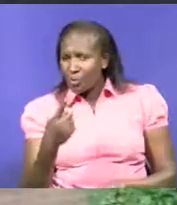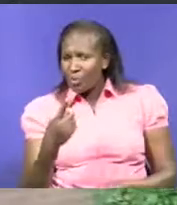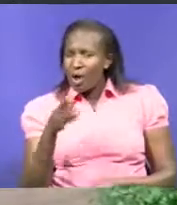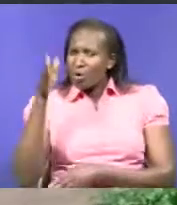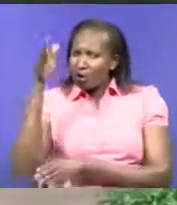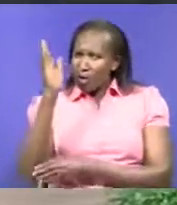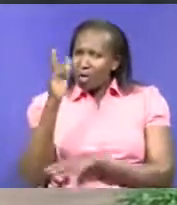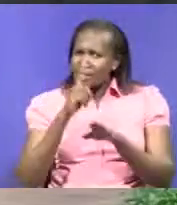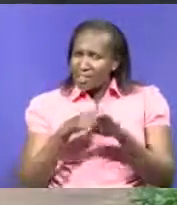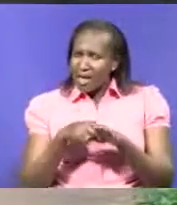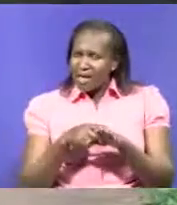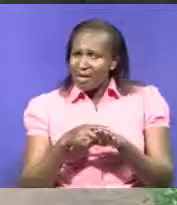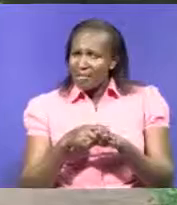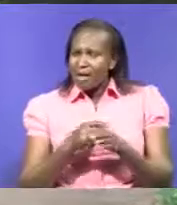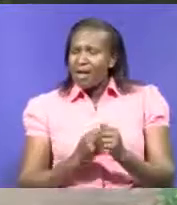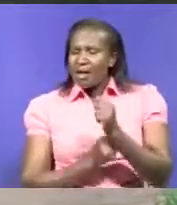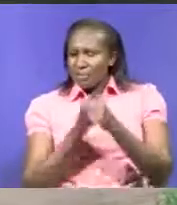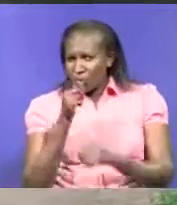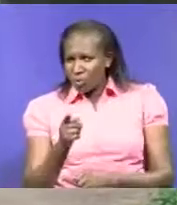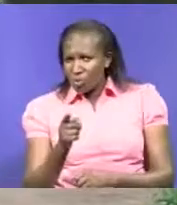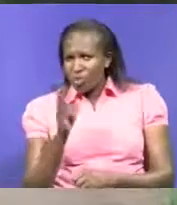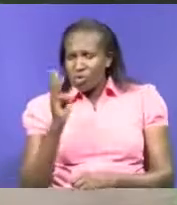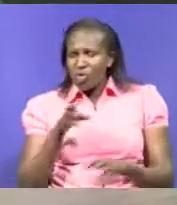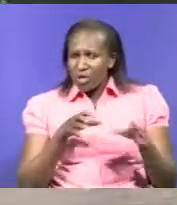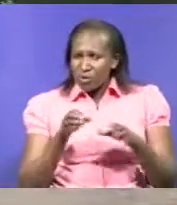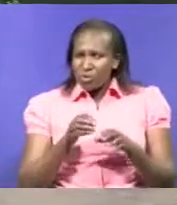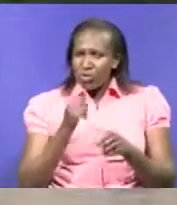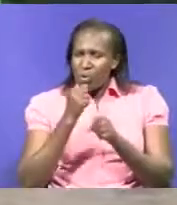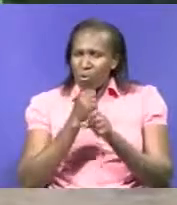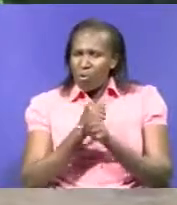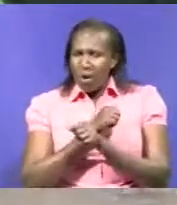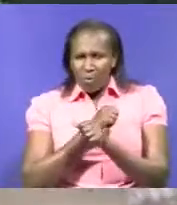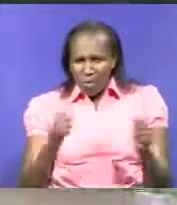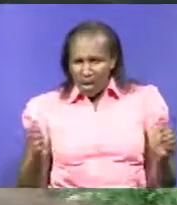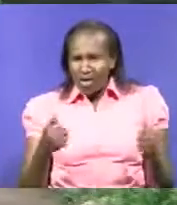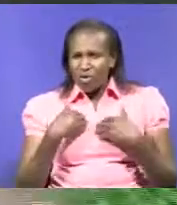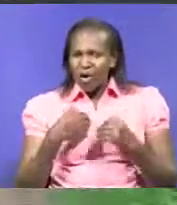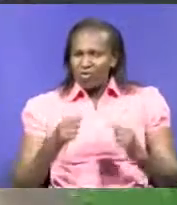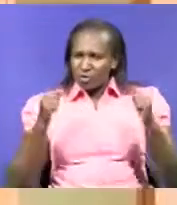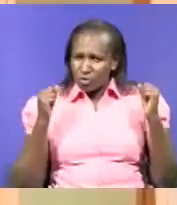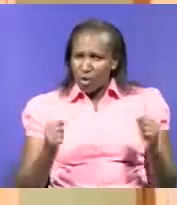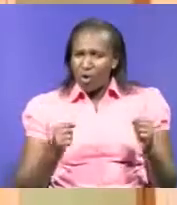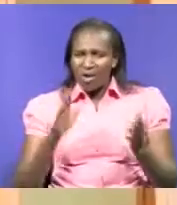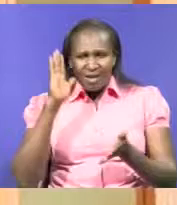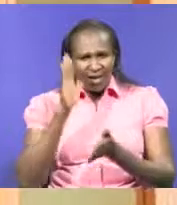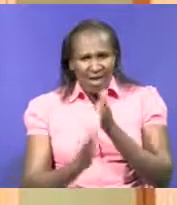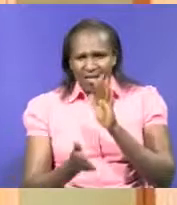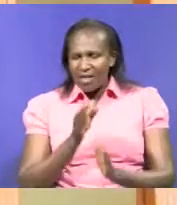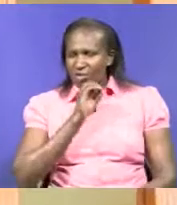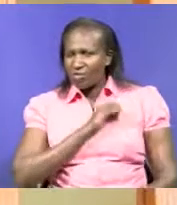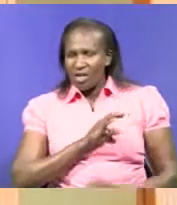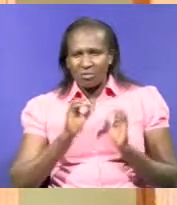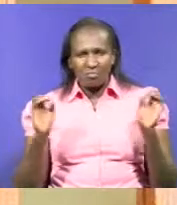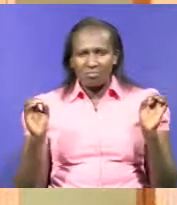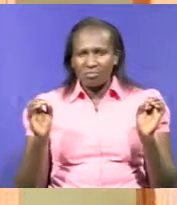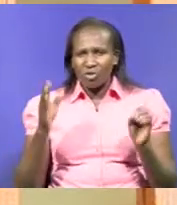Mungu anapokusimamishia, hapo utafanya hiyo kazi ukiwa confidently. Hakuna kitu ingine utaogopa.